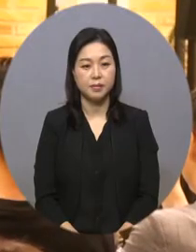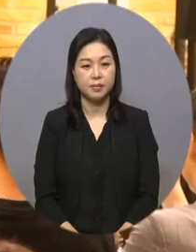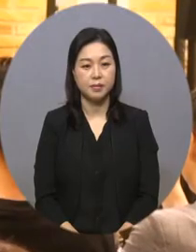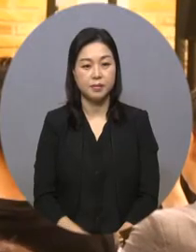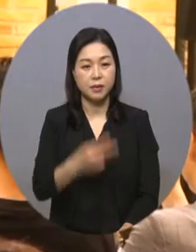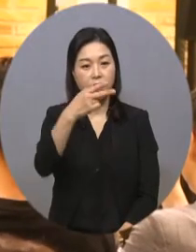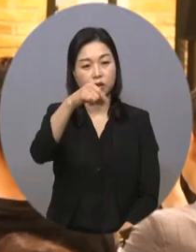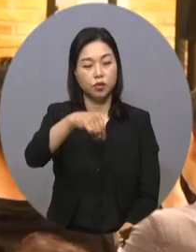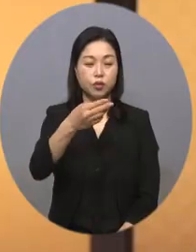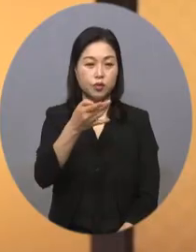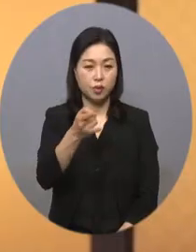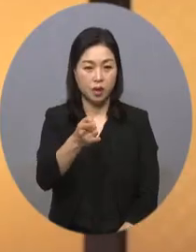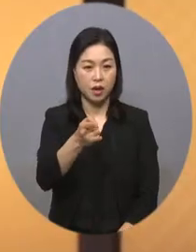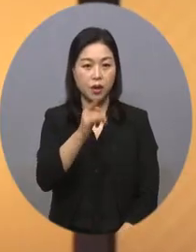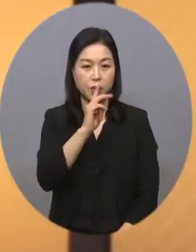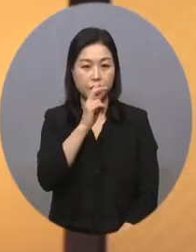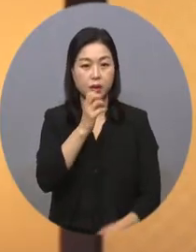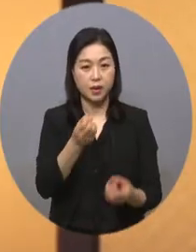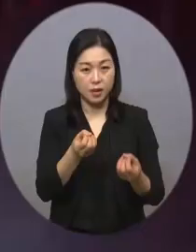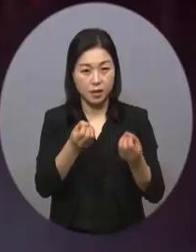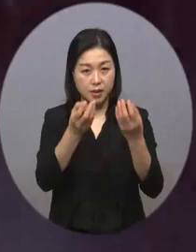둘의 콘서트,